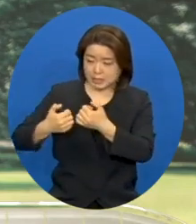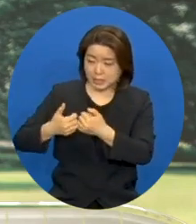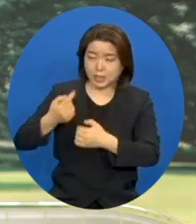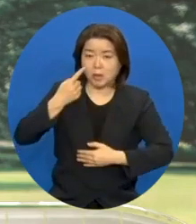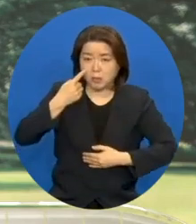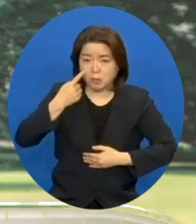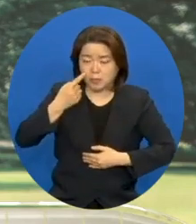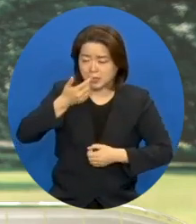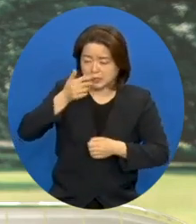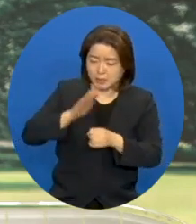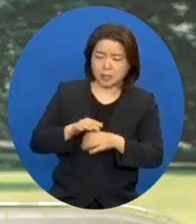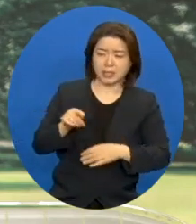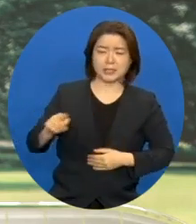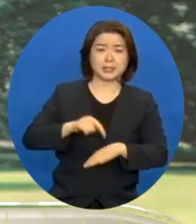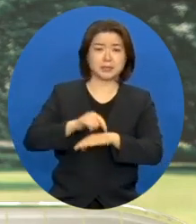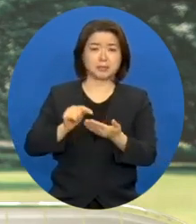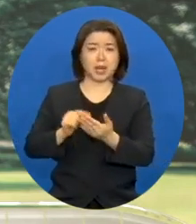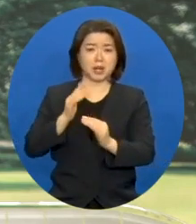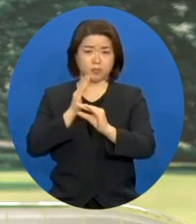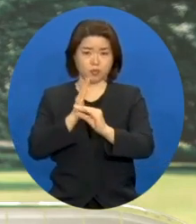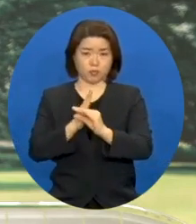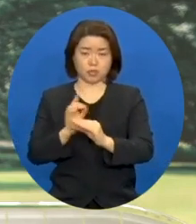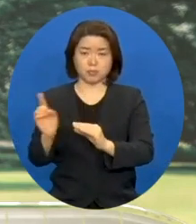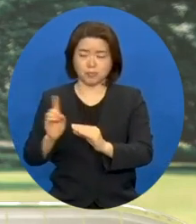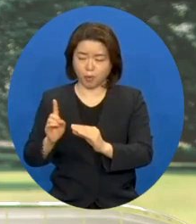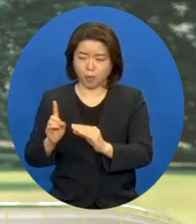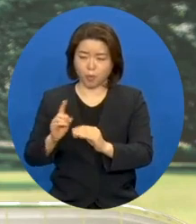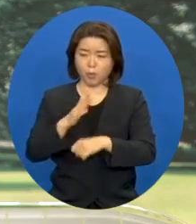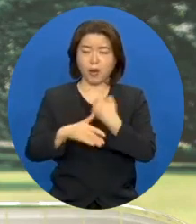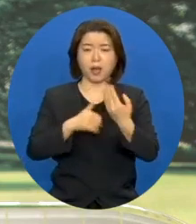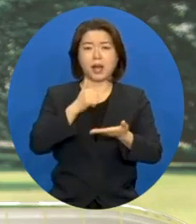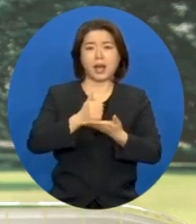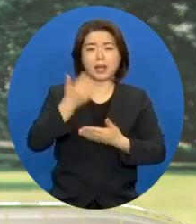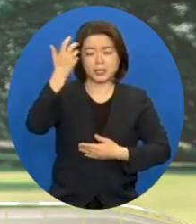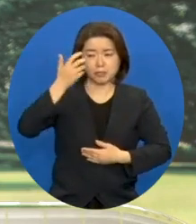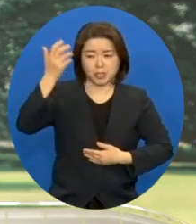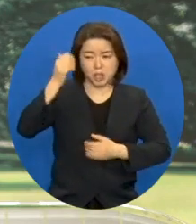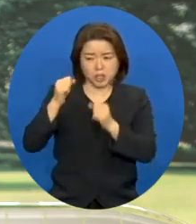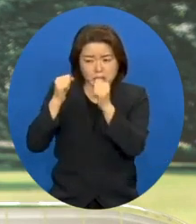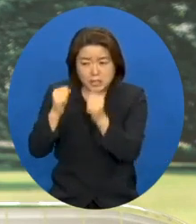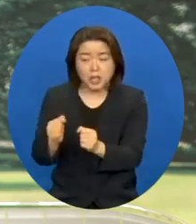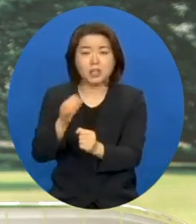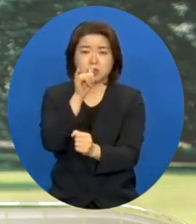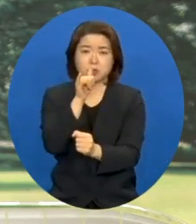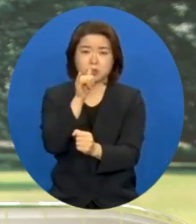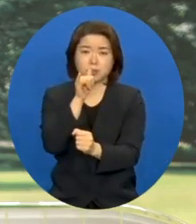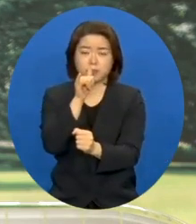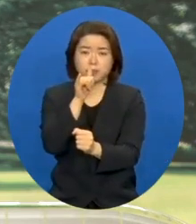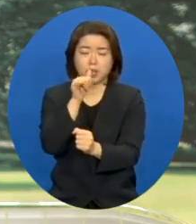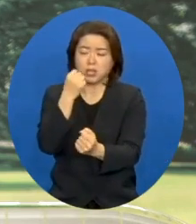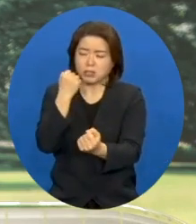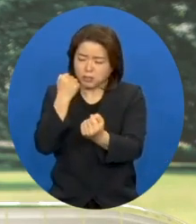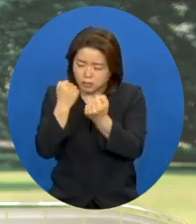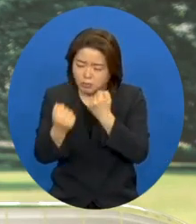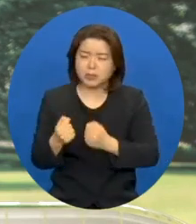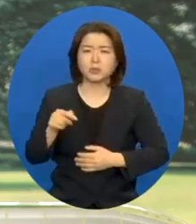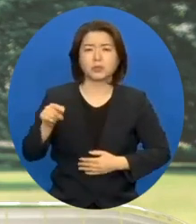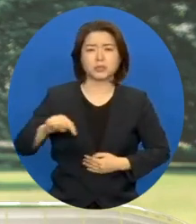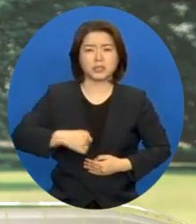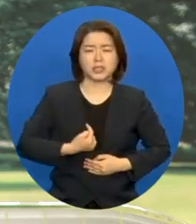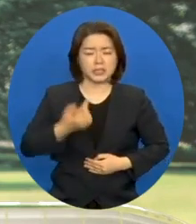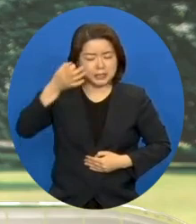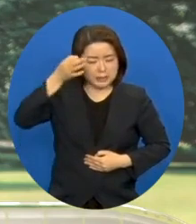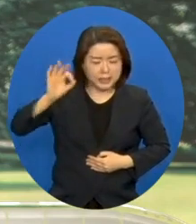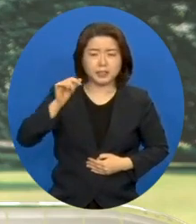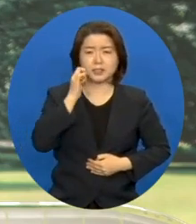막히게 그 마음의 중심에 하나님의 영이 계세요. 그런데도 본인이 그것을